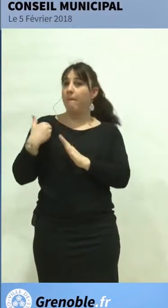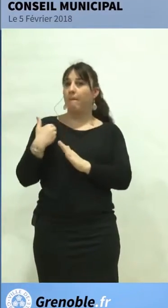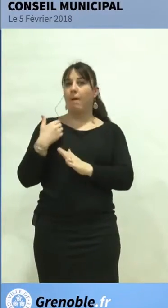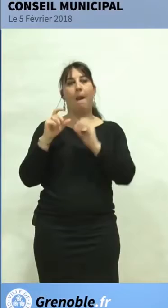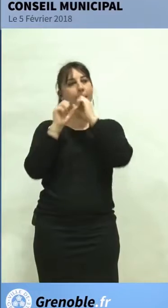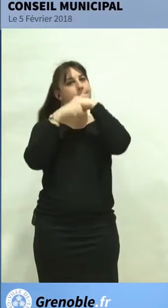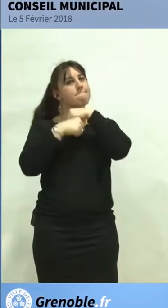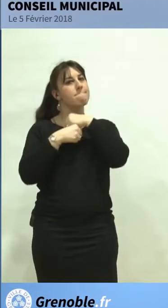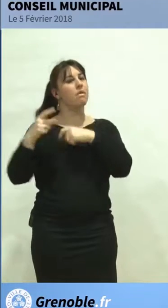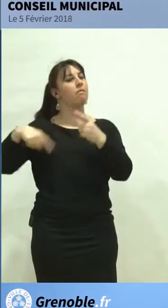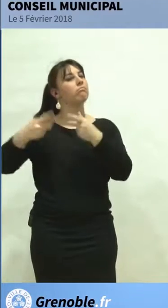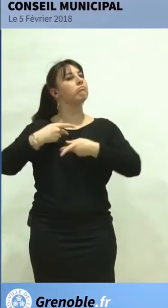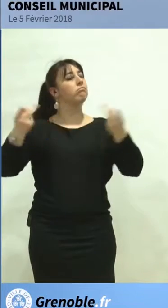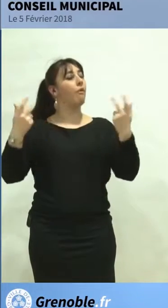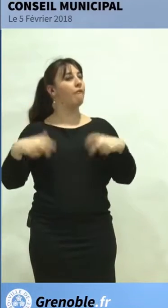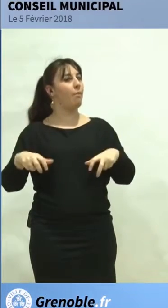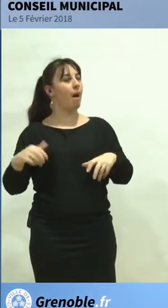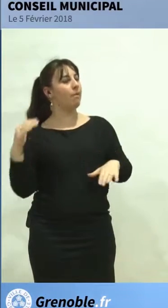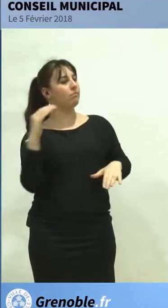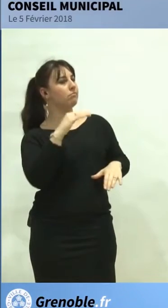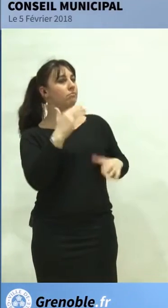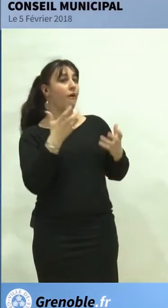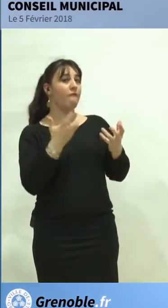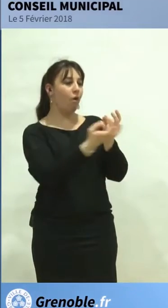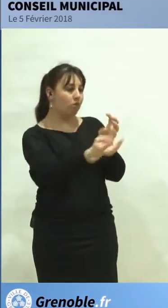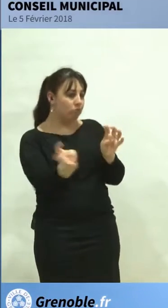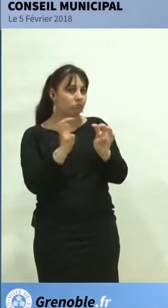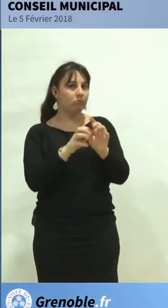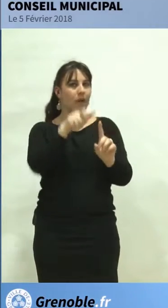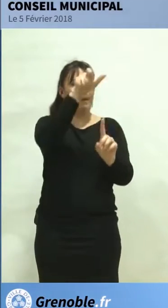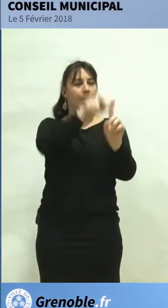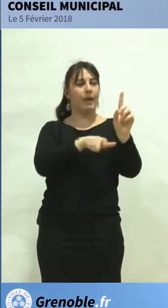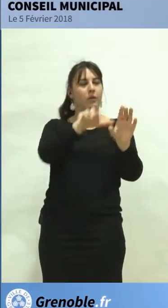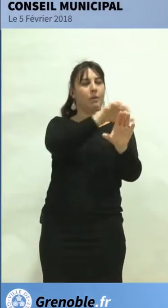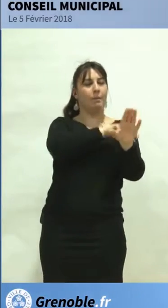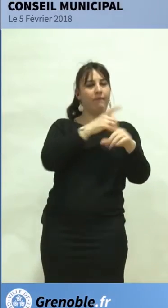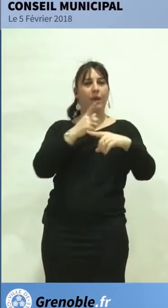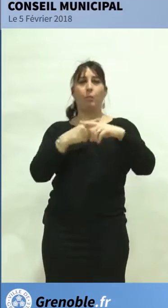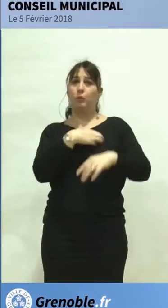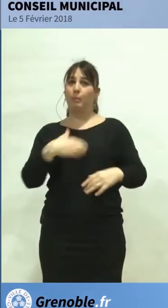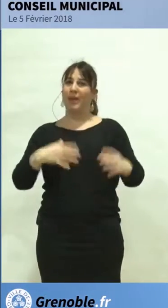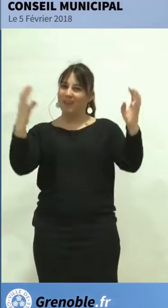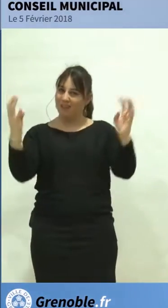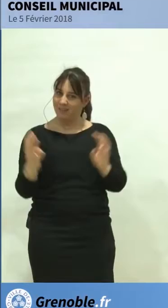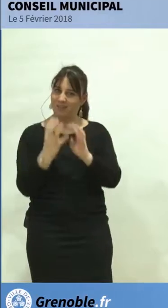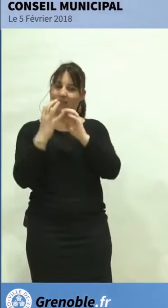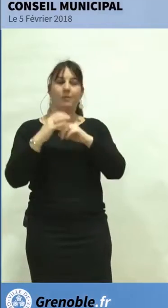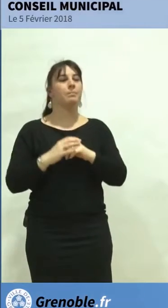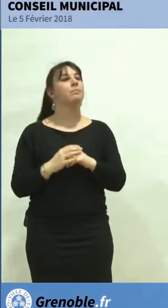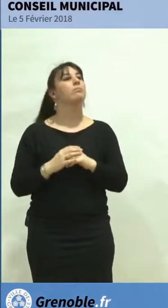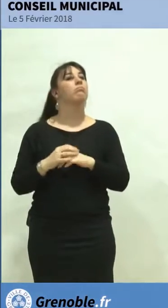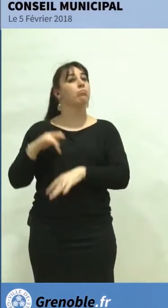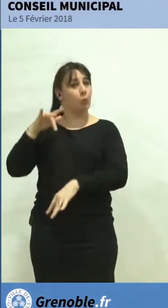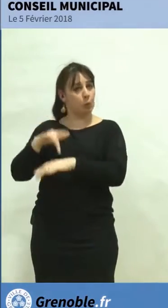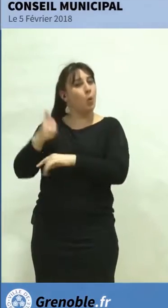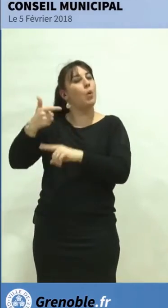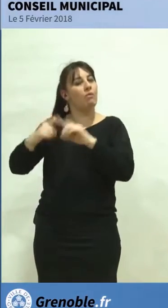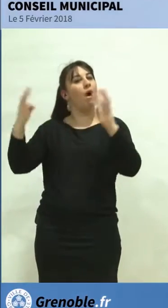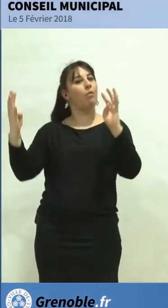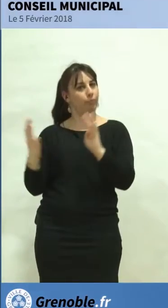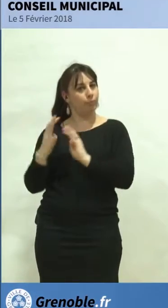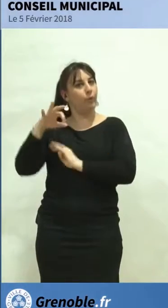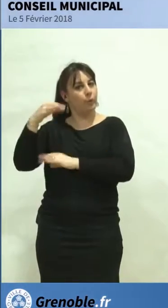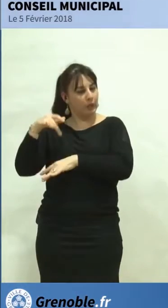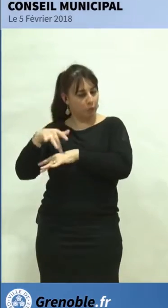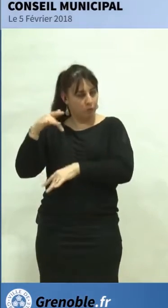public, mais où ils sollicitaient une table ronde avec le préfet et la mairie. Il y a eu une première rencontre, mais ils vous demandent